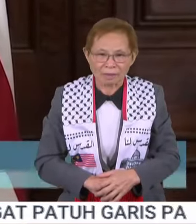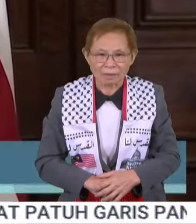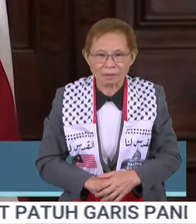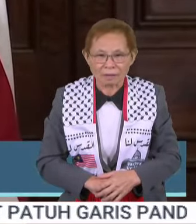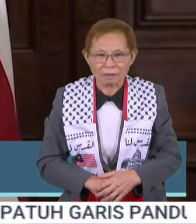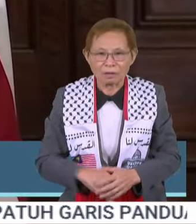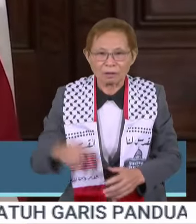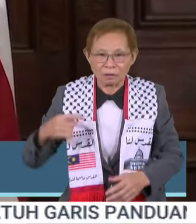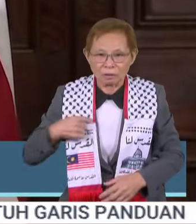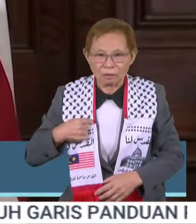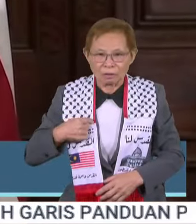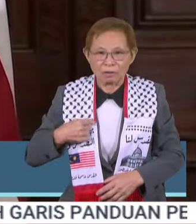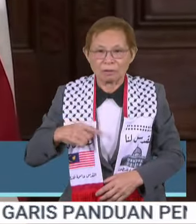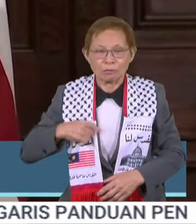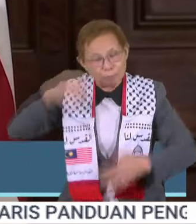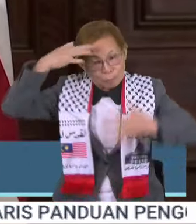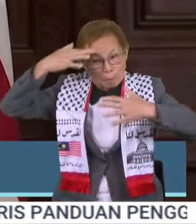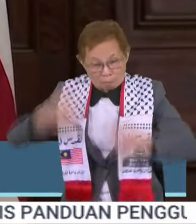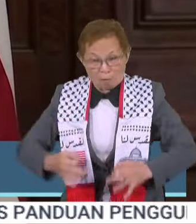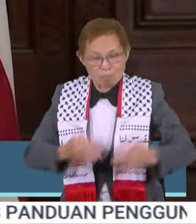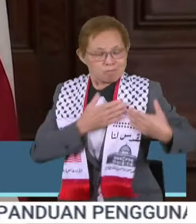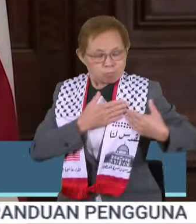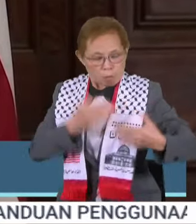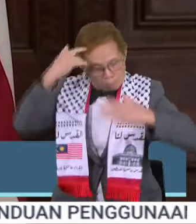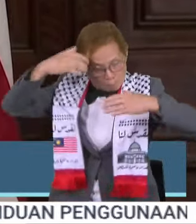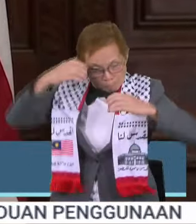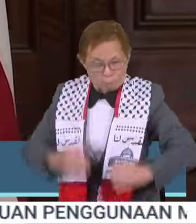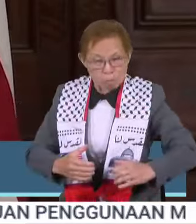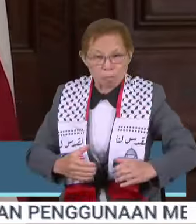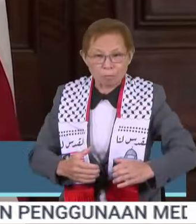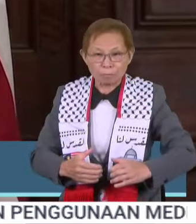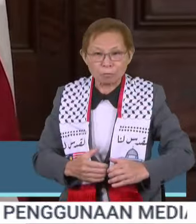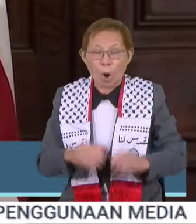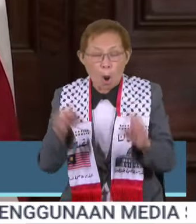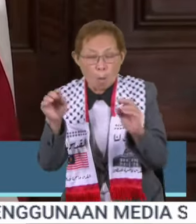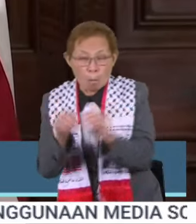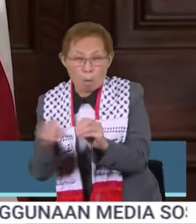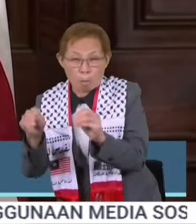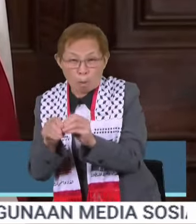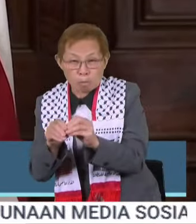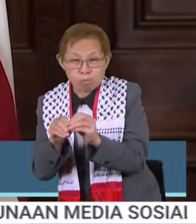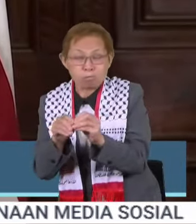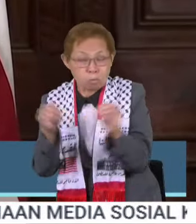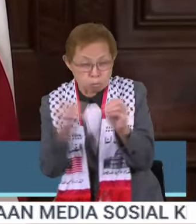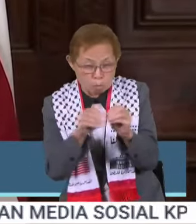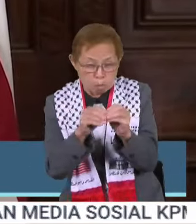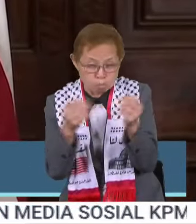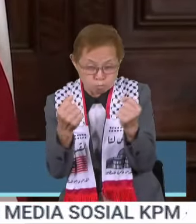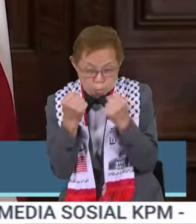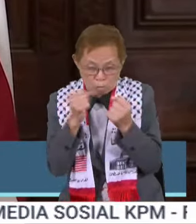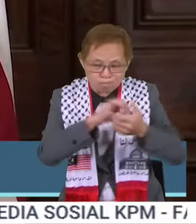We again reaffirm our commitment to intensify existing cooperation,